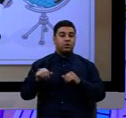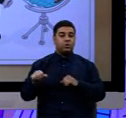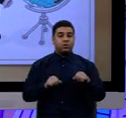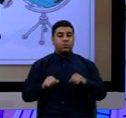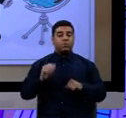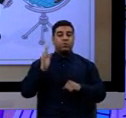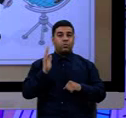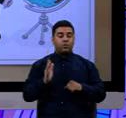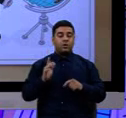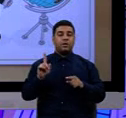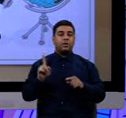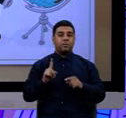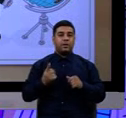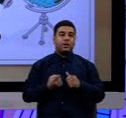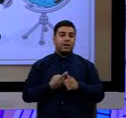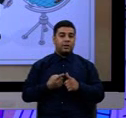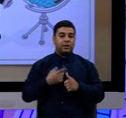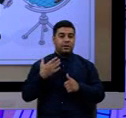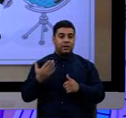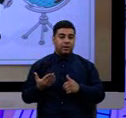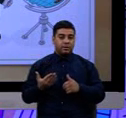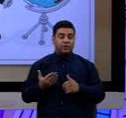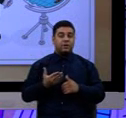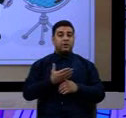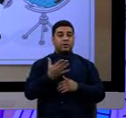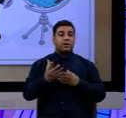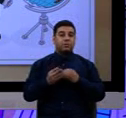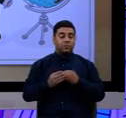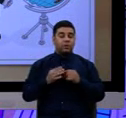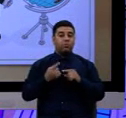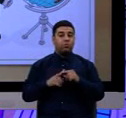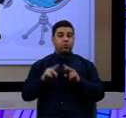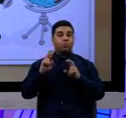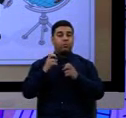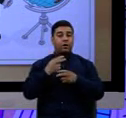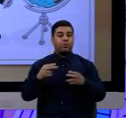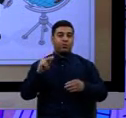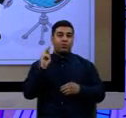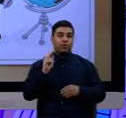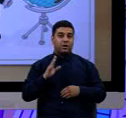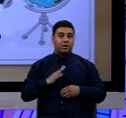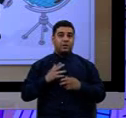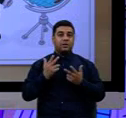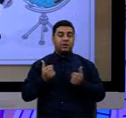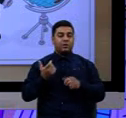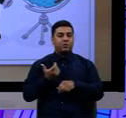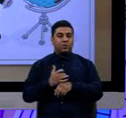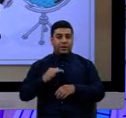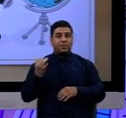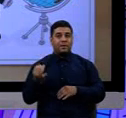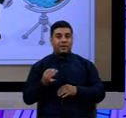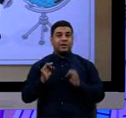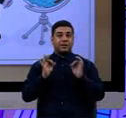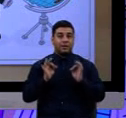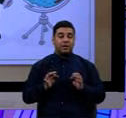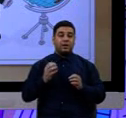yer qimirlashlari nima deb ataladi? Bolajonlar, sizlar bilan bu mavzuni o'rgangan edik-ku, juda ham qiziqarli